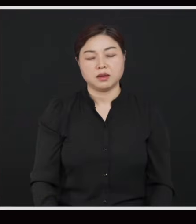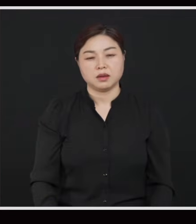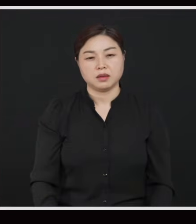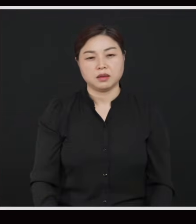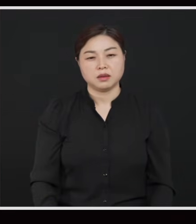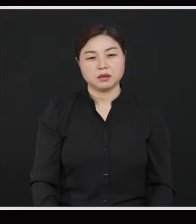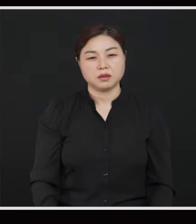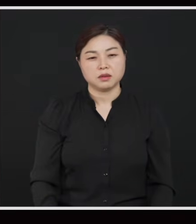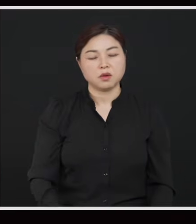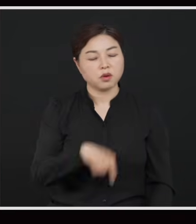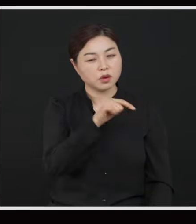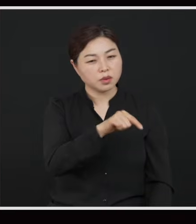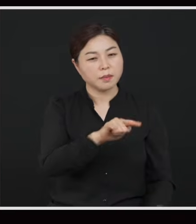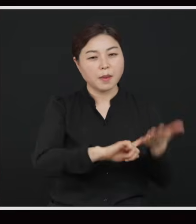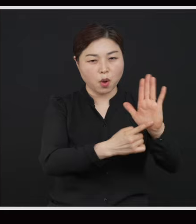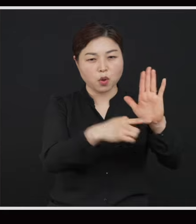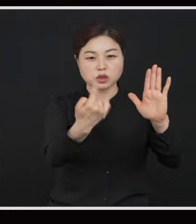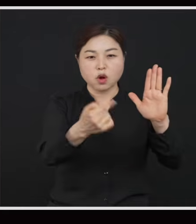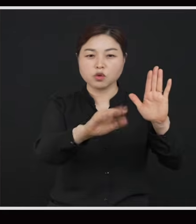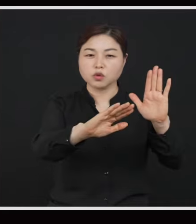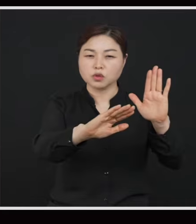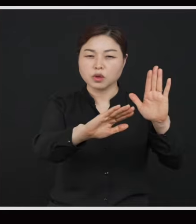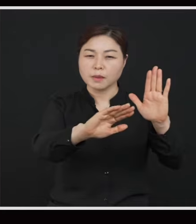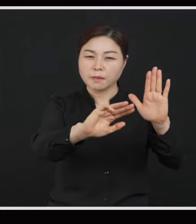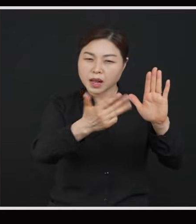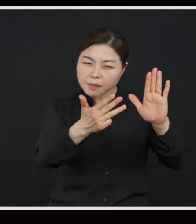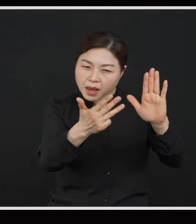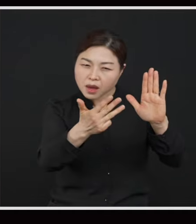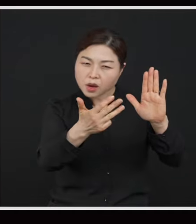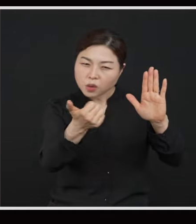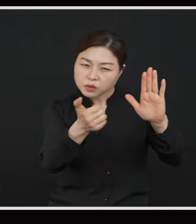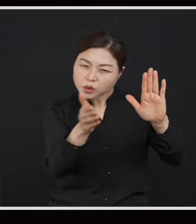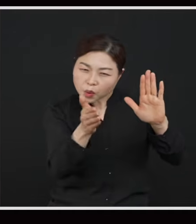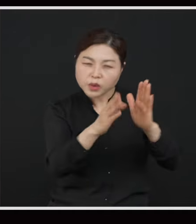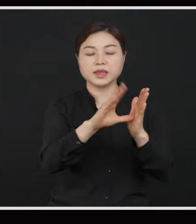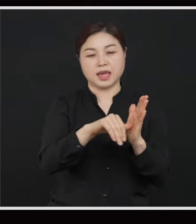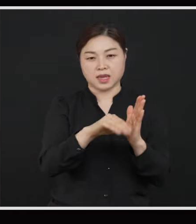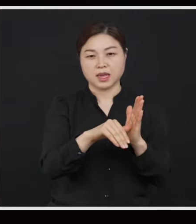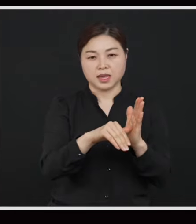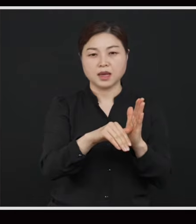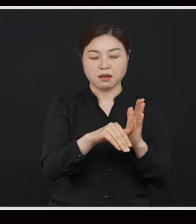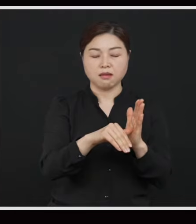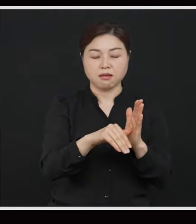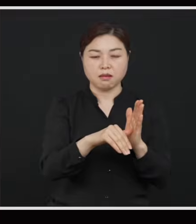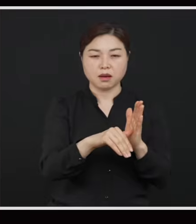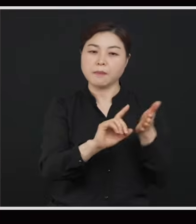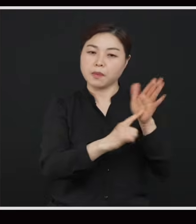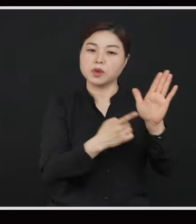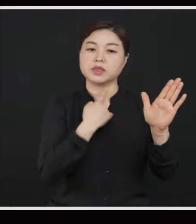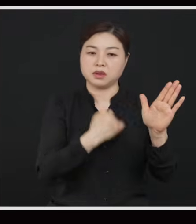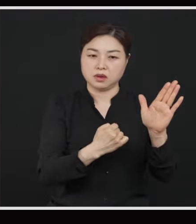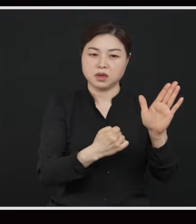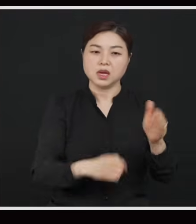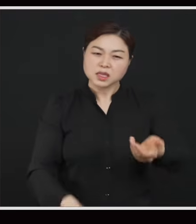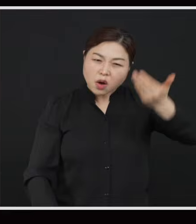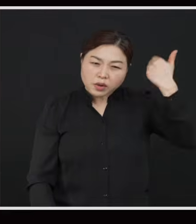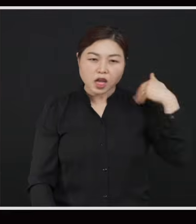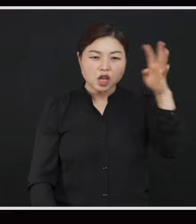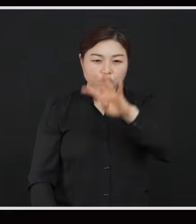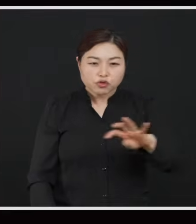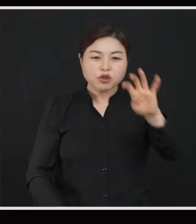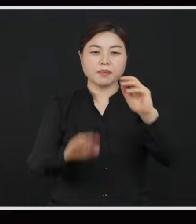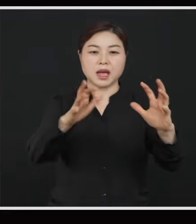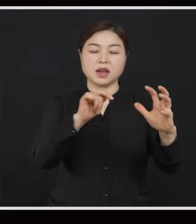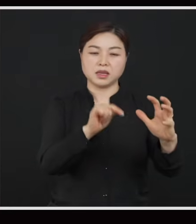개념을 확립을 했는데 이게 1800년대 중반에 대단한 변화입니다. 그 전에 이제